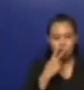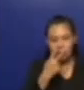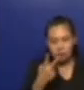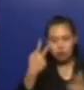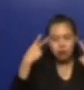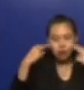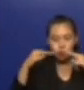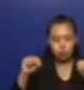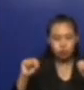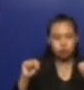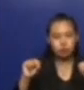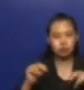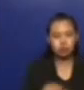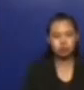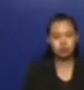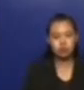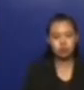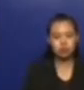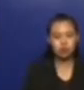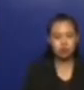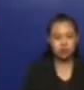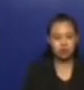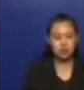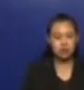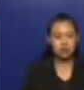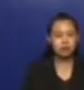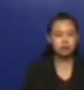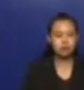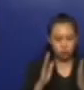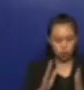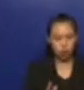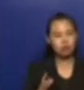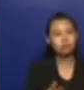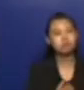นตรีวันนี้ท่านบอกว่าท่านเป็นนักการเมือง